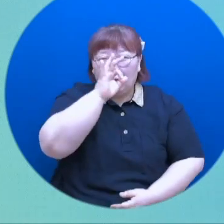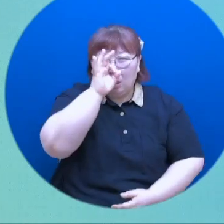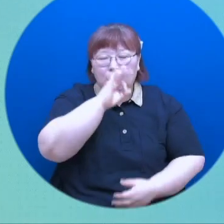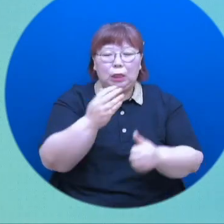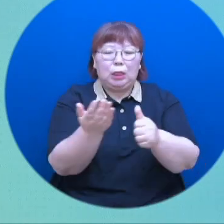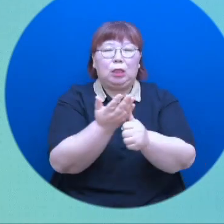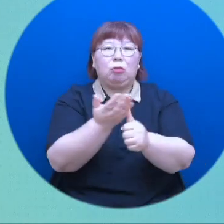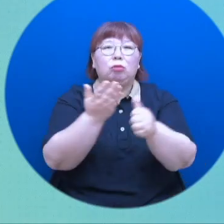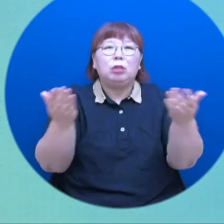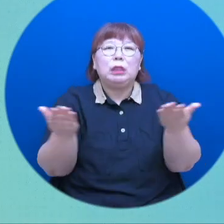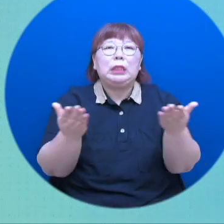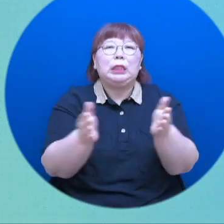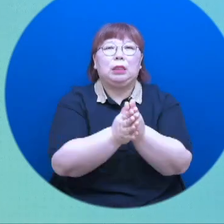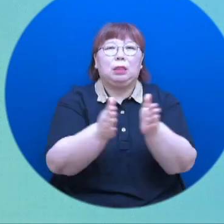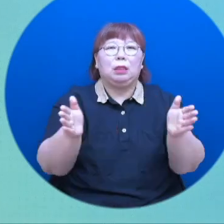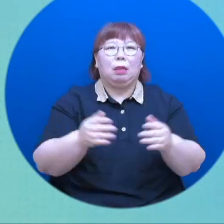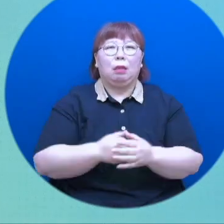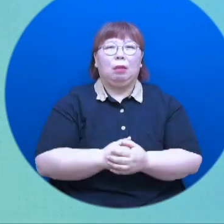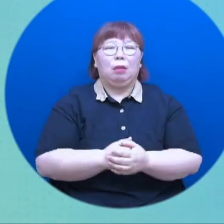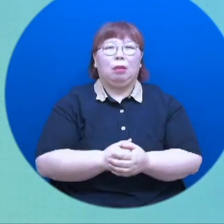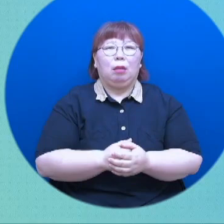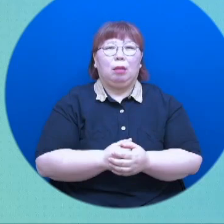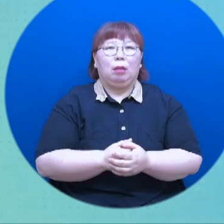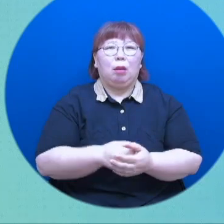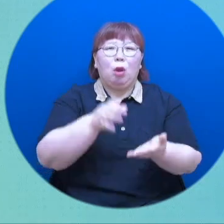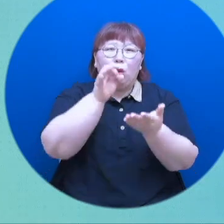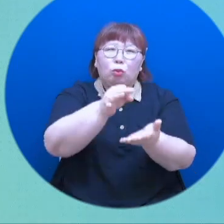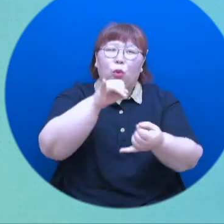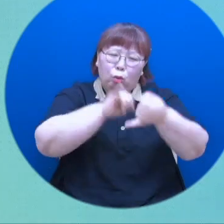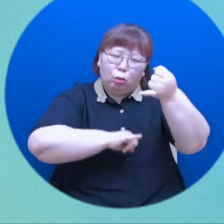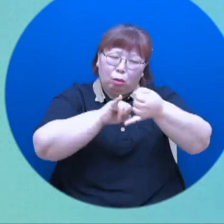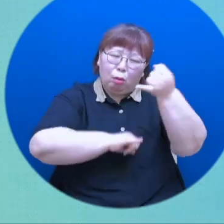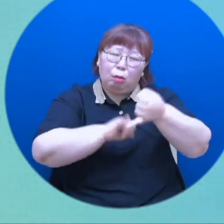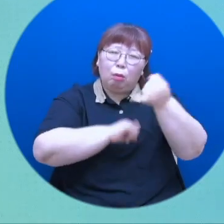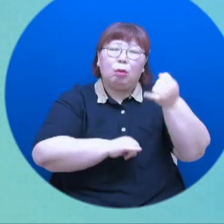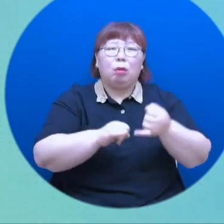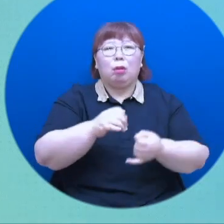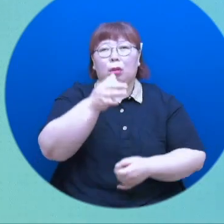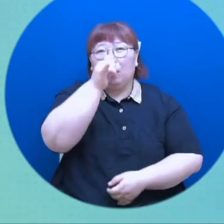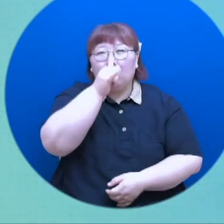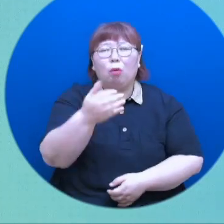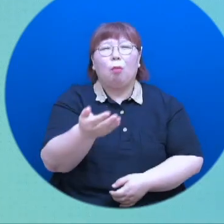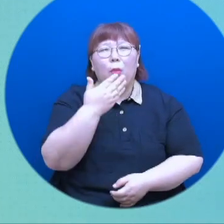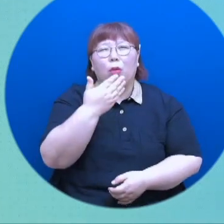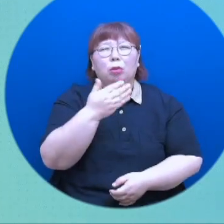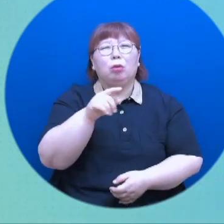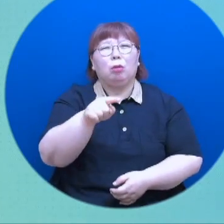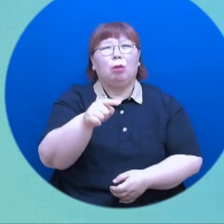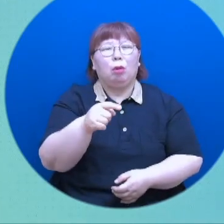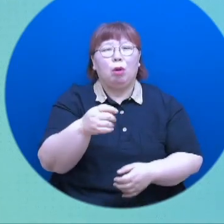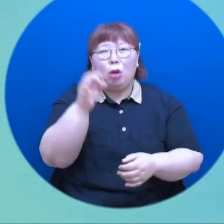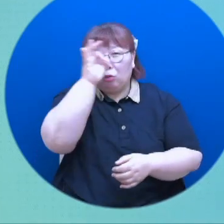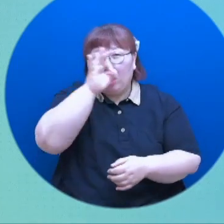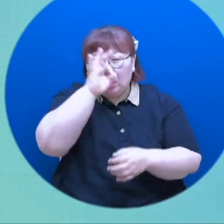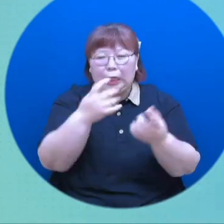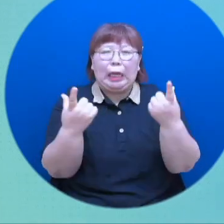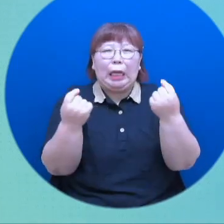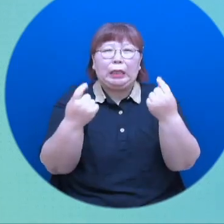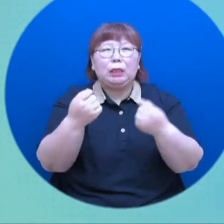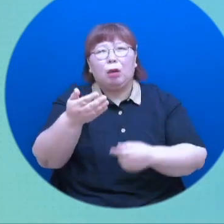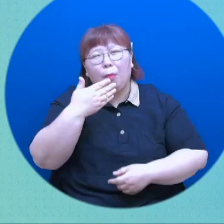하잖아요. 여러분, 임금 체불되고 먹을 것 제대로 먹지 못하여 돼지 음식을 먹으며 고통당하고 있을